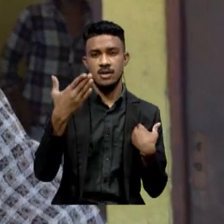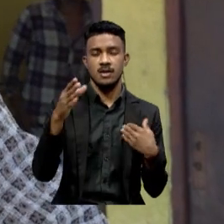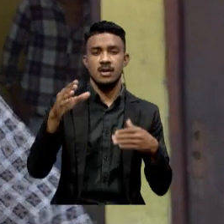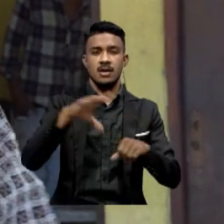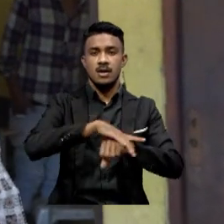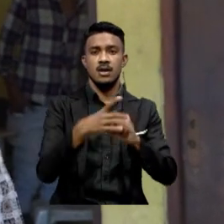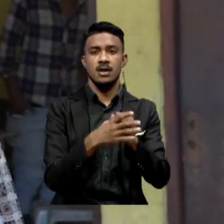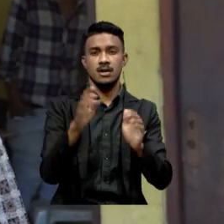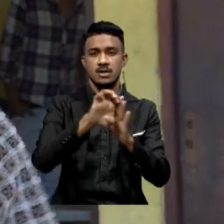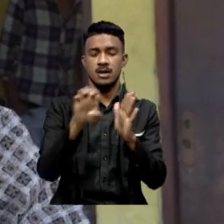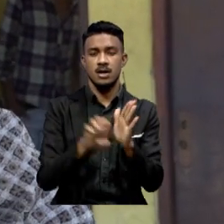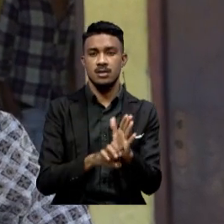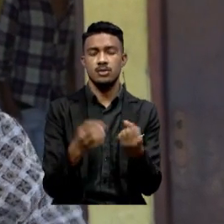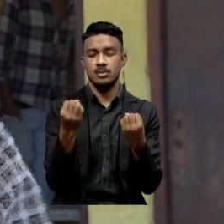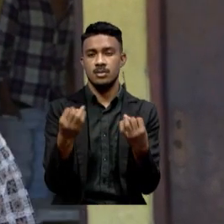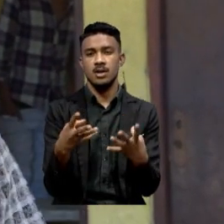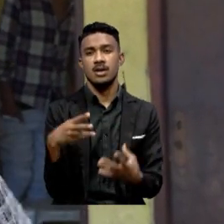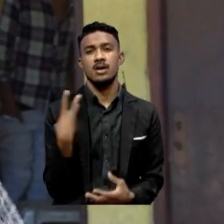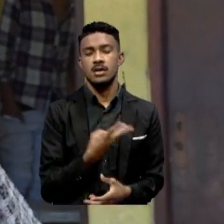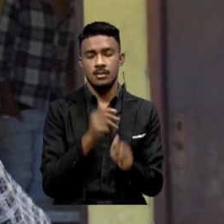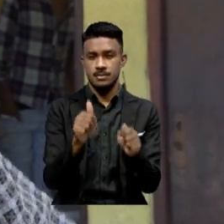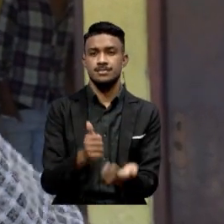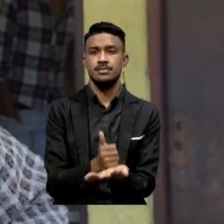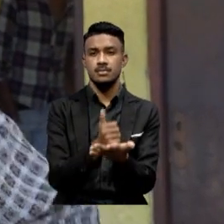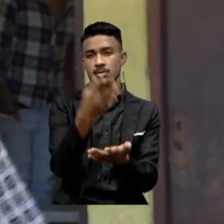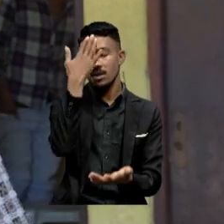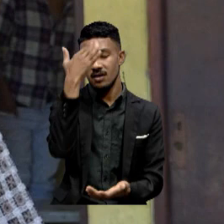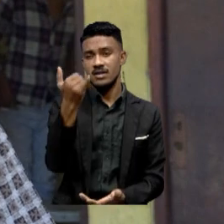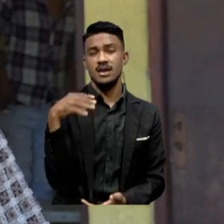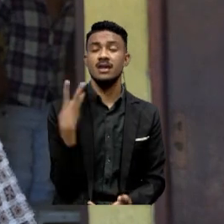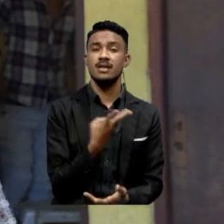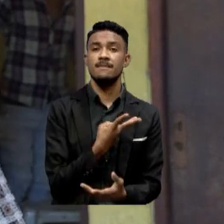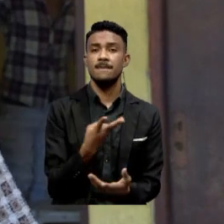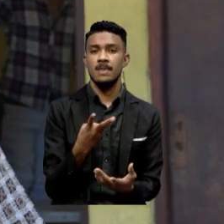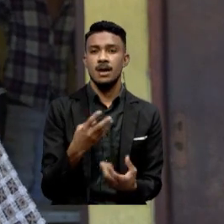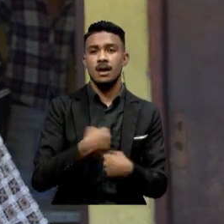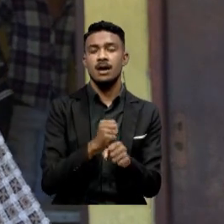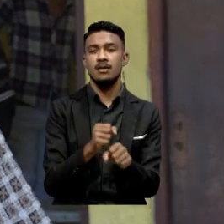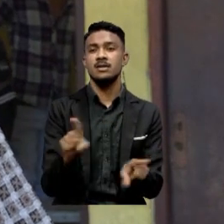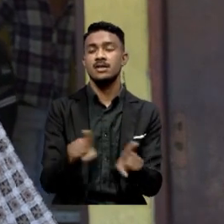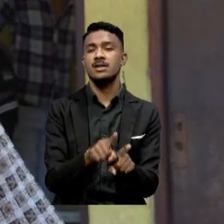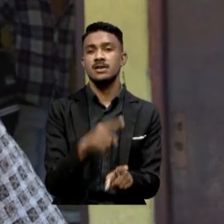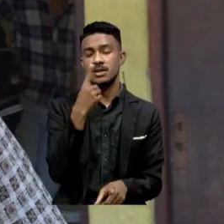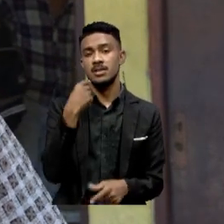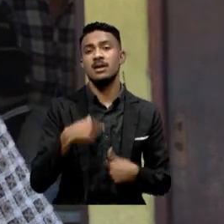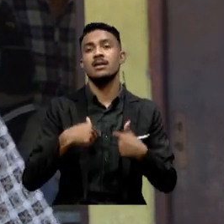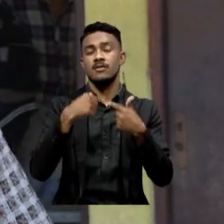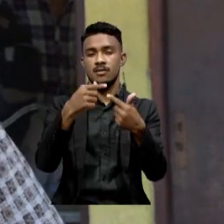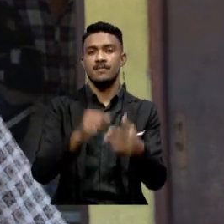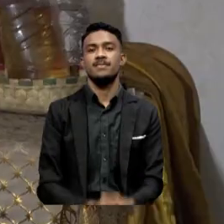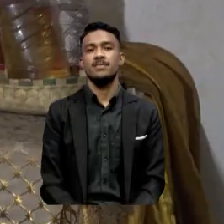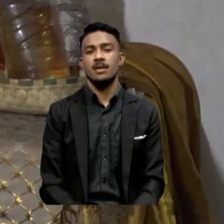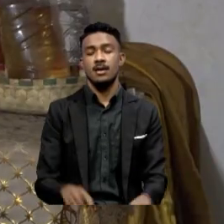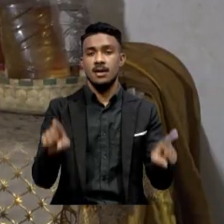Ita berak fokus untuk pembalinya. Ini pun itu berkontrol. Tambah cerai mas nih, cerai telah halu mas nih, siapa perhalu banyak. Mas